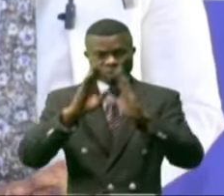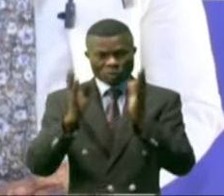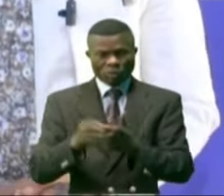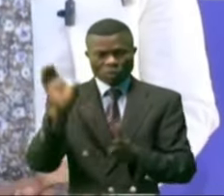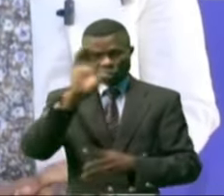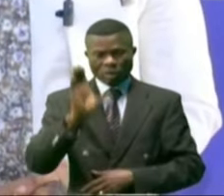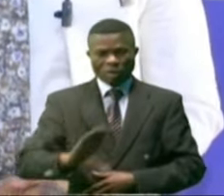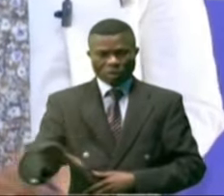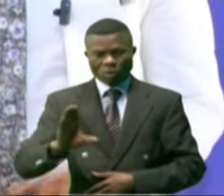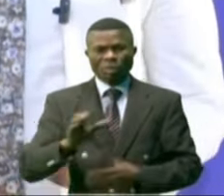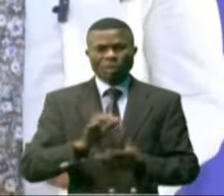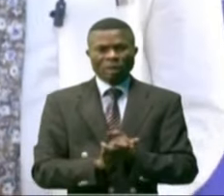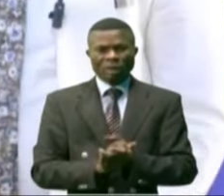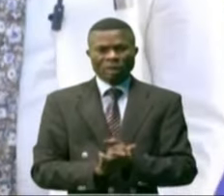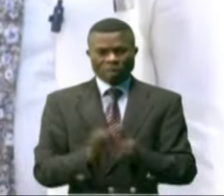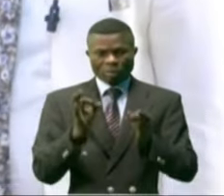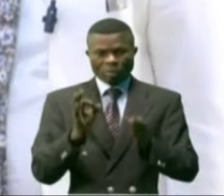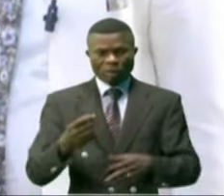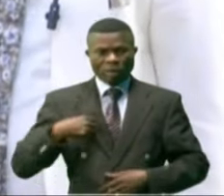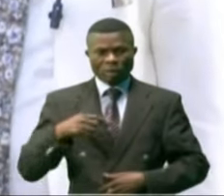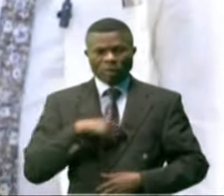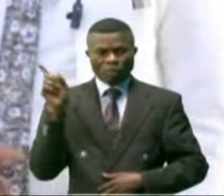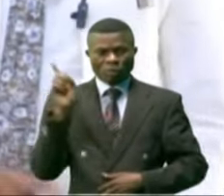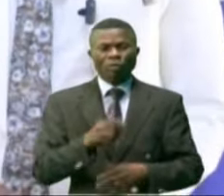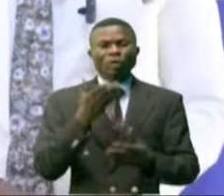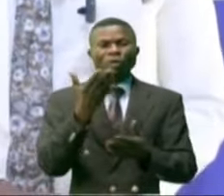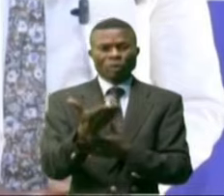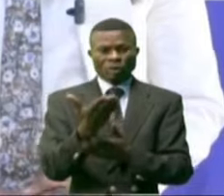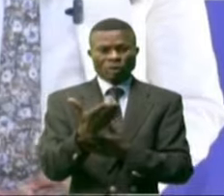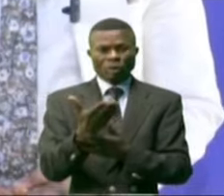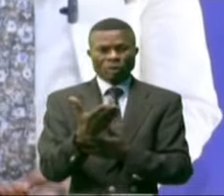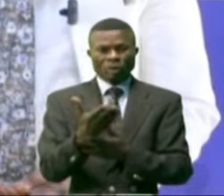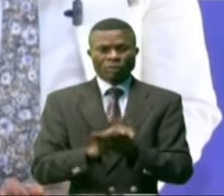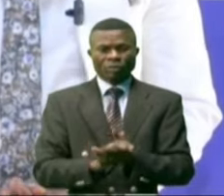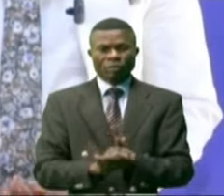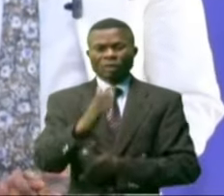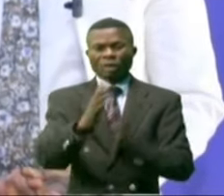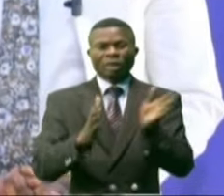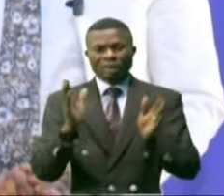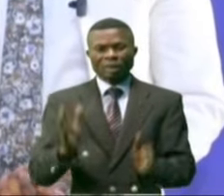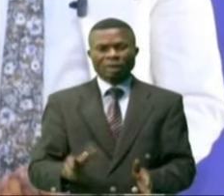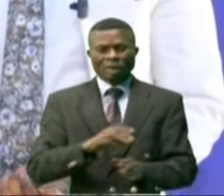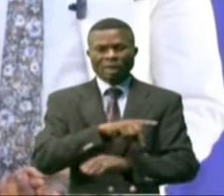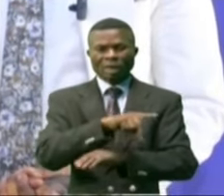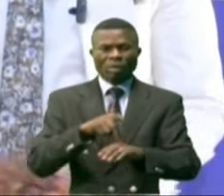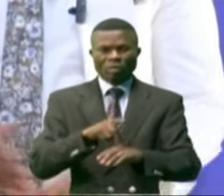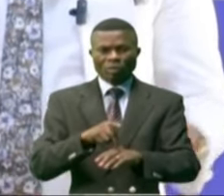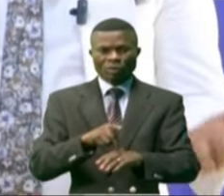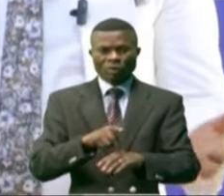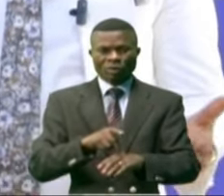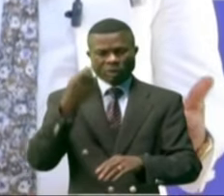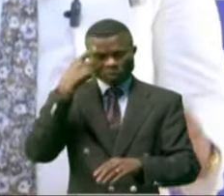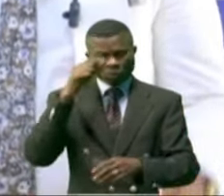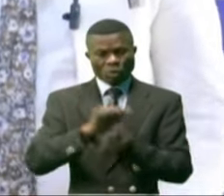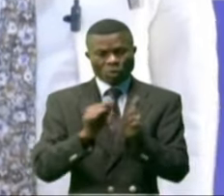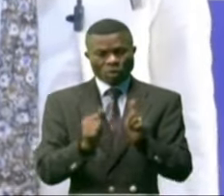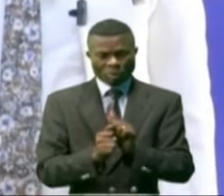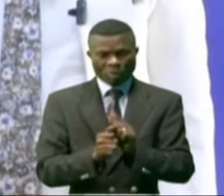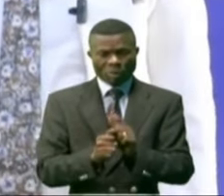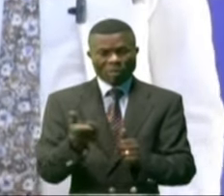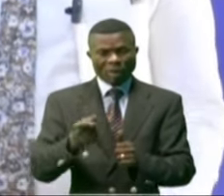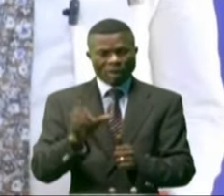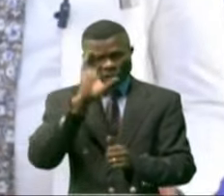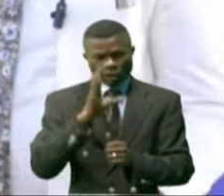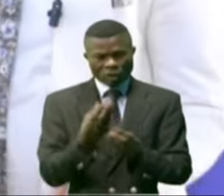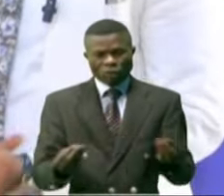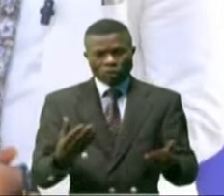occupations. C'est dans ce cadre-là que nous sommes venus plaider auprès de l'honorable testeur afin que cette situation soit effectivement